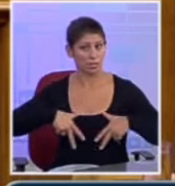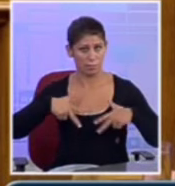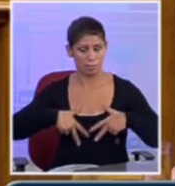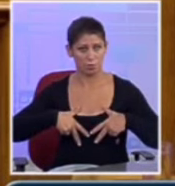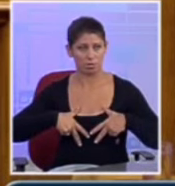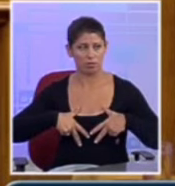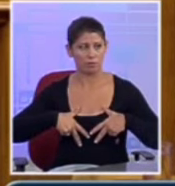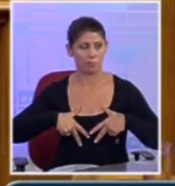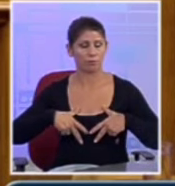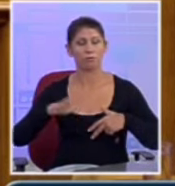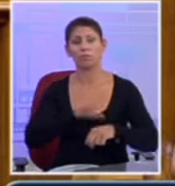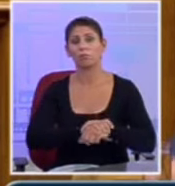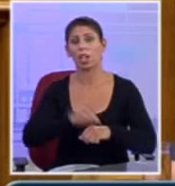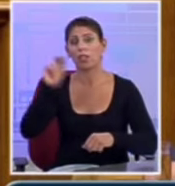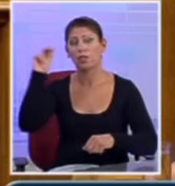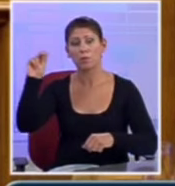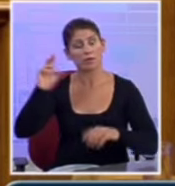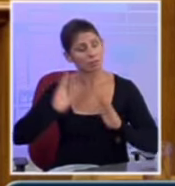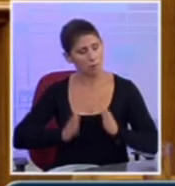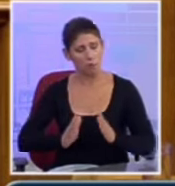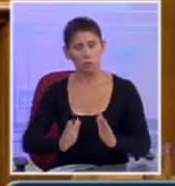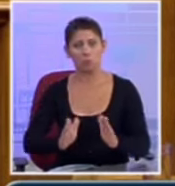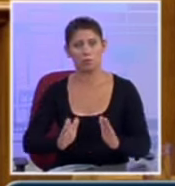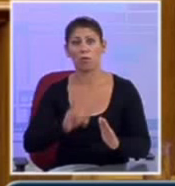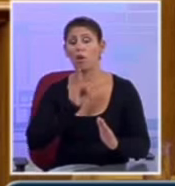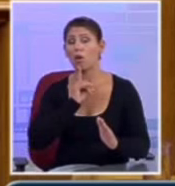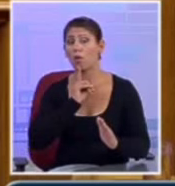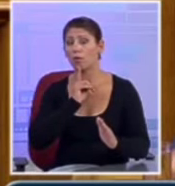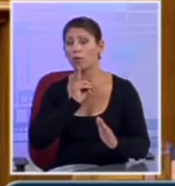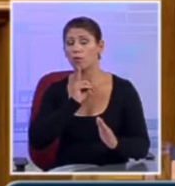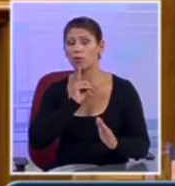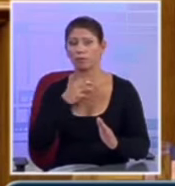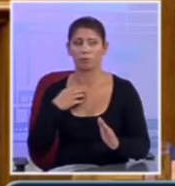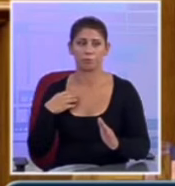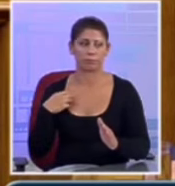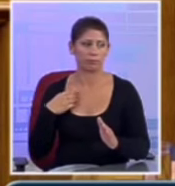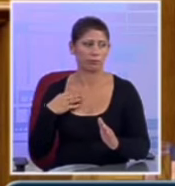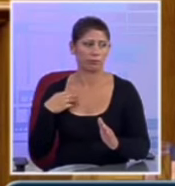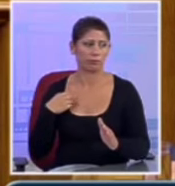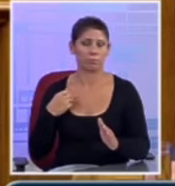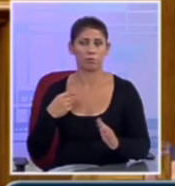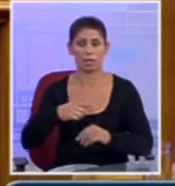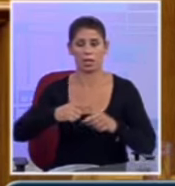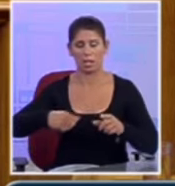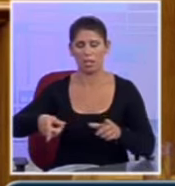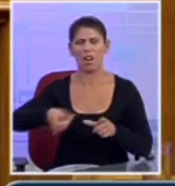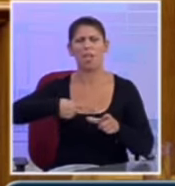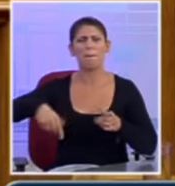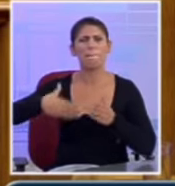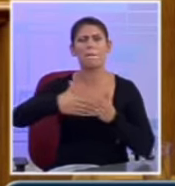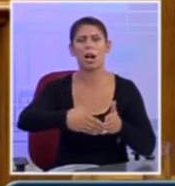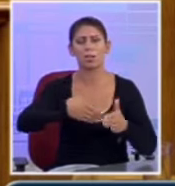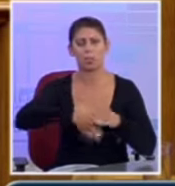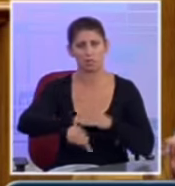κυβερνήσεις. Δεσμευτήκαμε να τις προχωρήσουμε, όπως είναι το λιμάνι του Πειραιά,